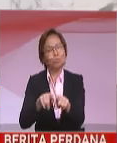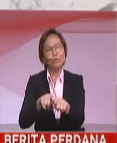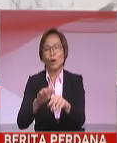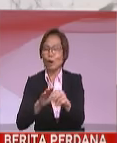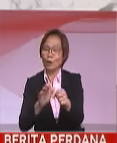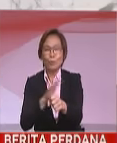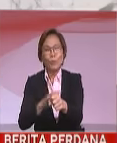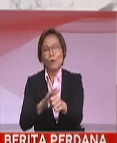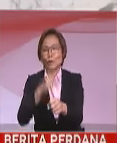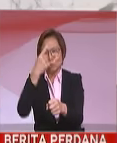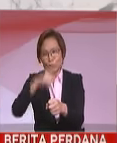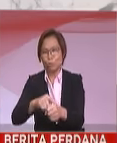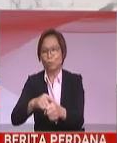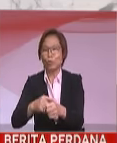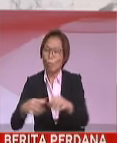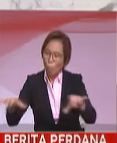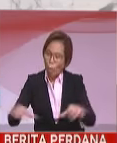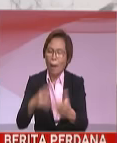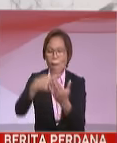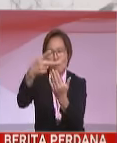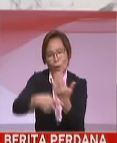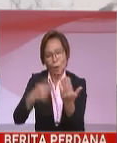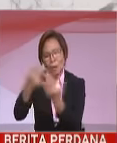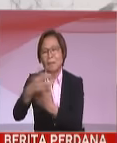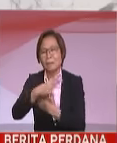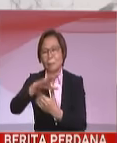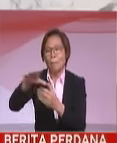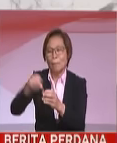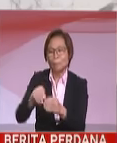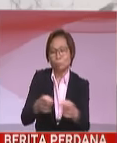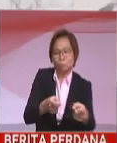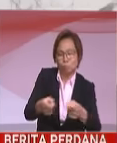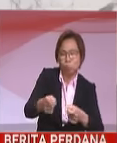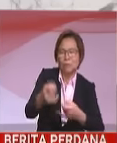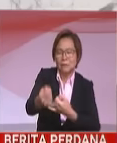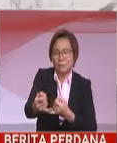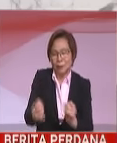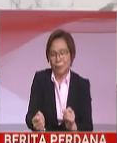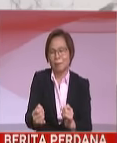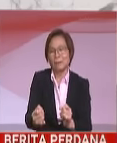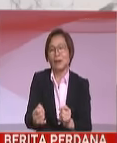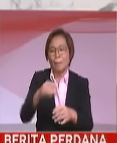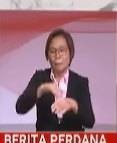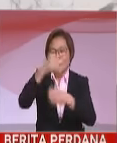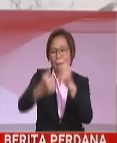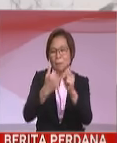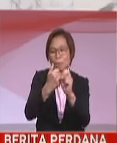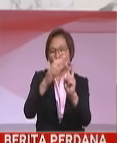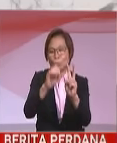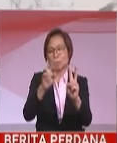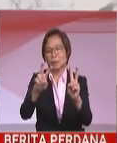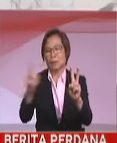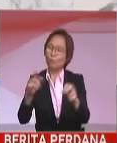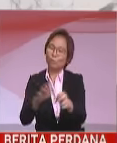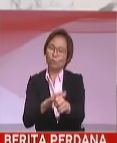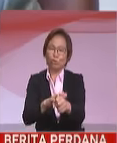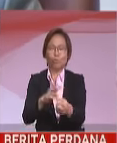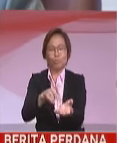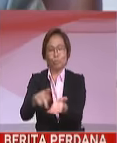melaksanakan kesemua inisiatif termasuk perbelanjaan mengurus jabatan bagi tahun 2021.